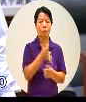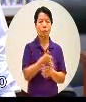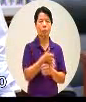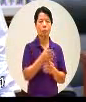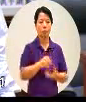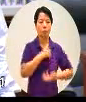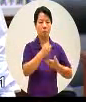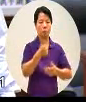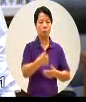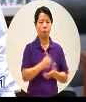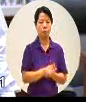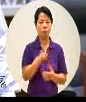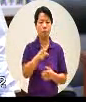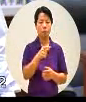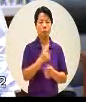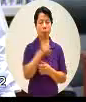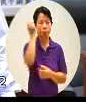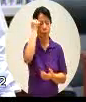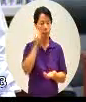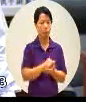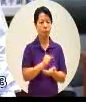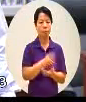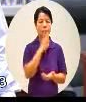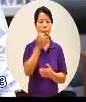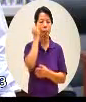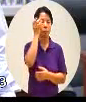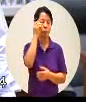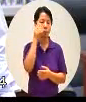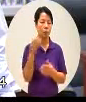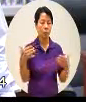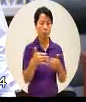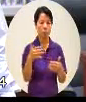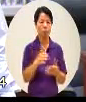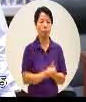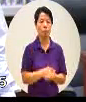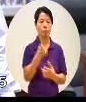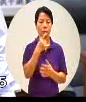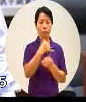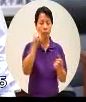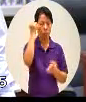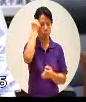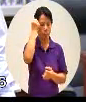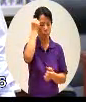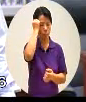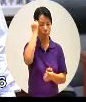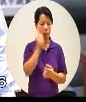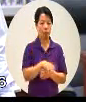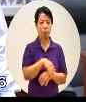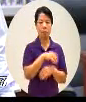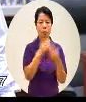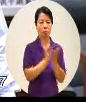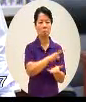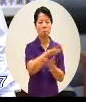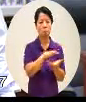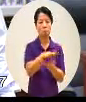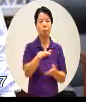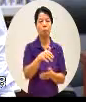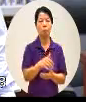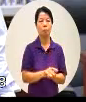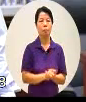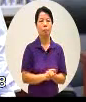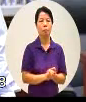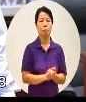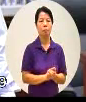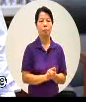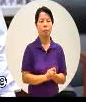且你说他们最让你印象最深刻的是观光的问题，结果咱的观光里里落落，啊是咱